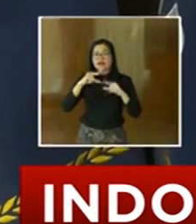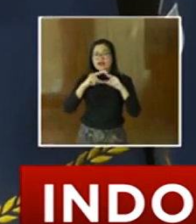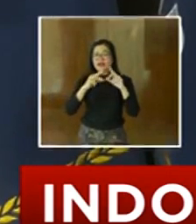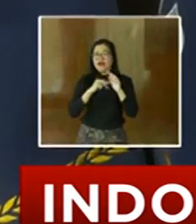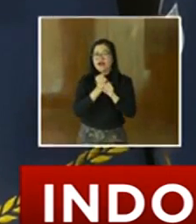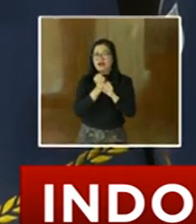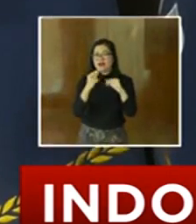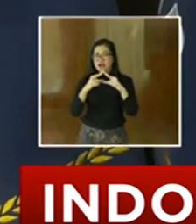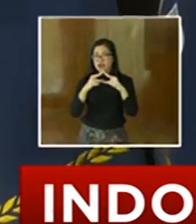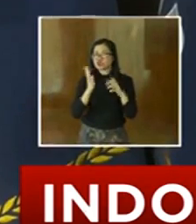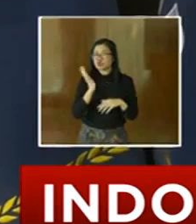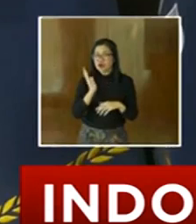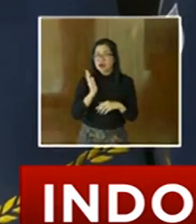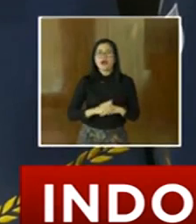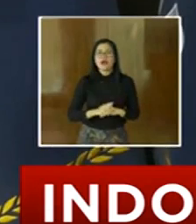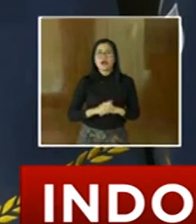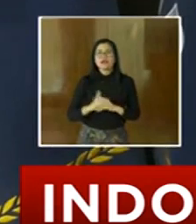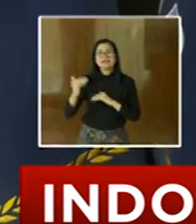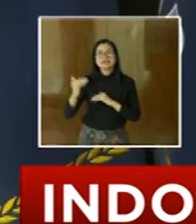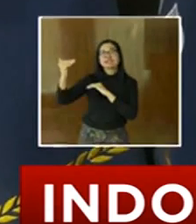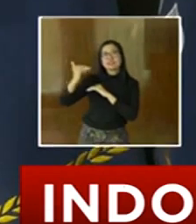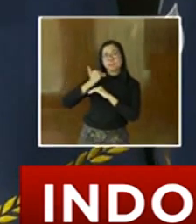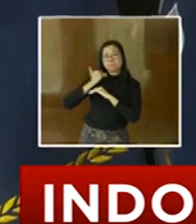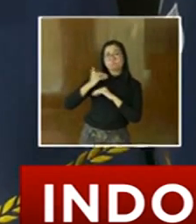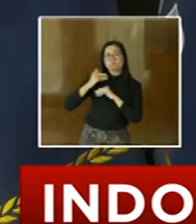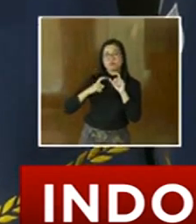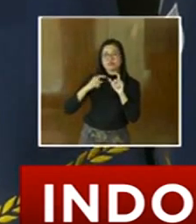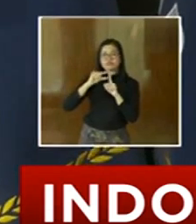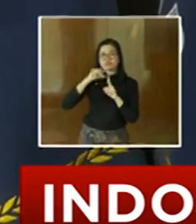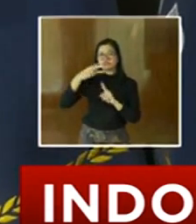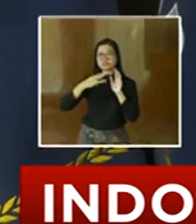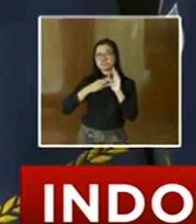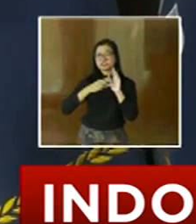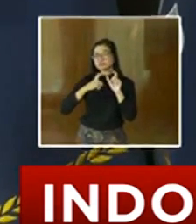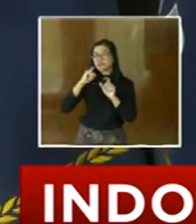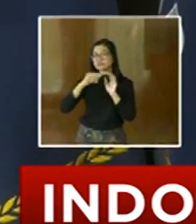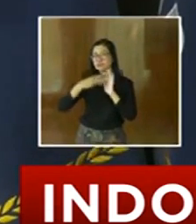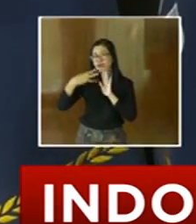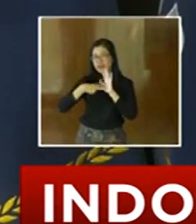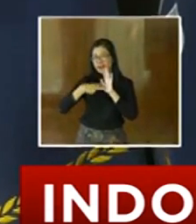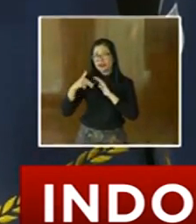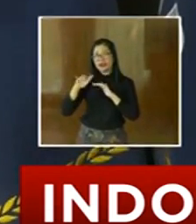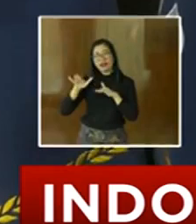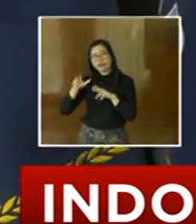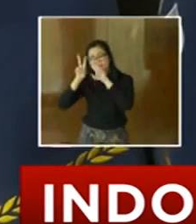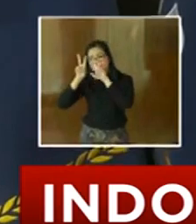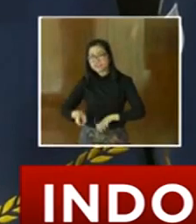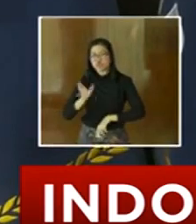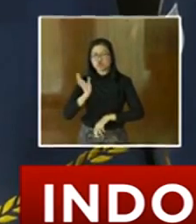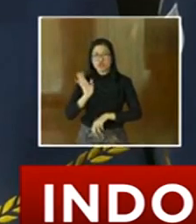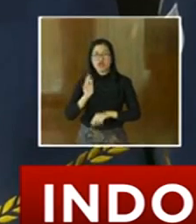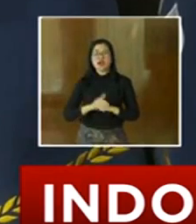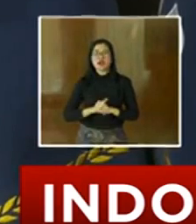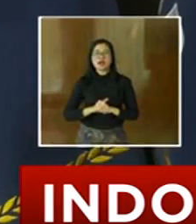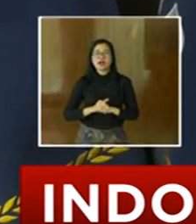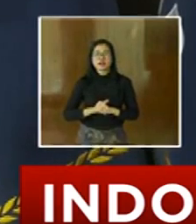fungsinya dan juga mengirimkan spesimen yang diperiksa dan sudah ada akhirnya Oleh karena itu juga